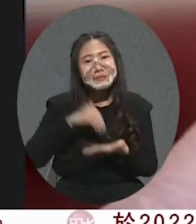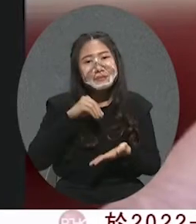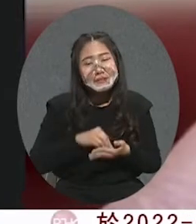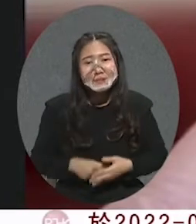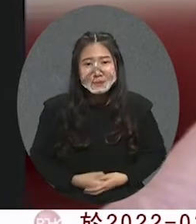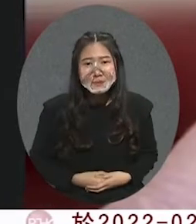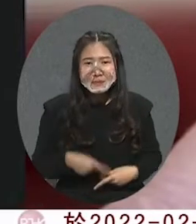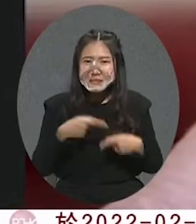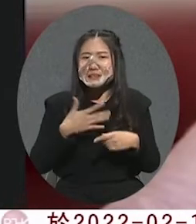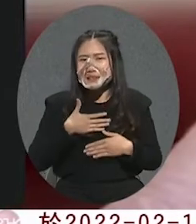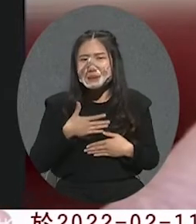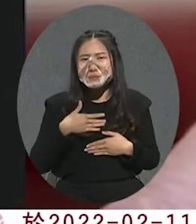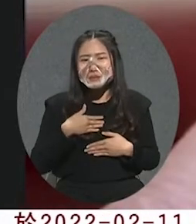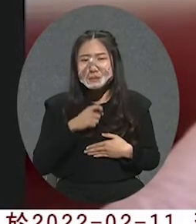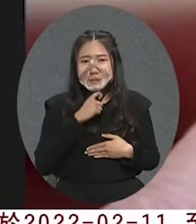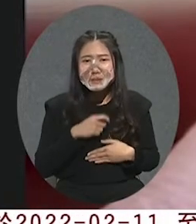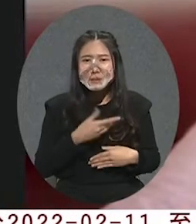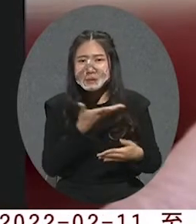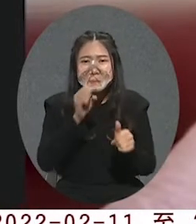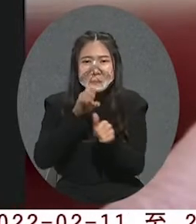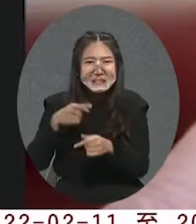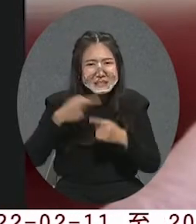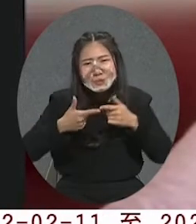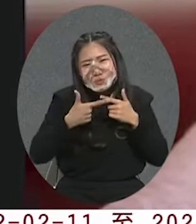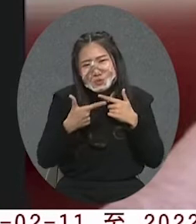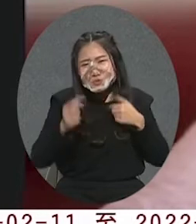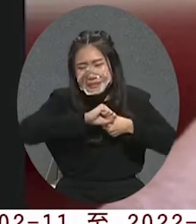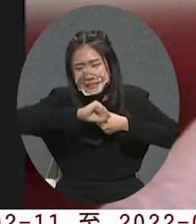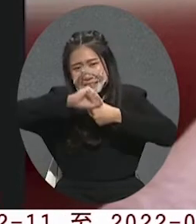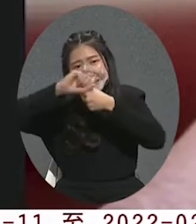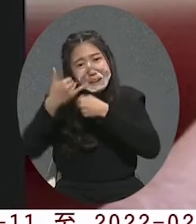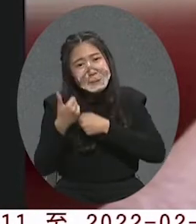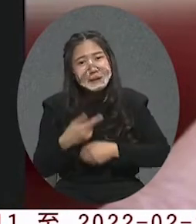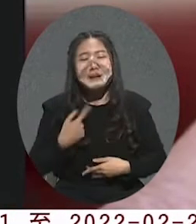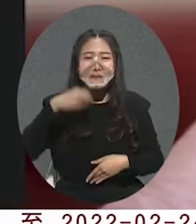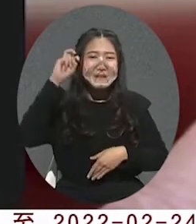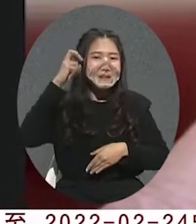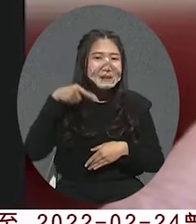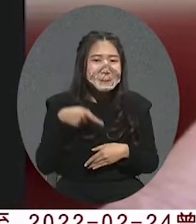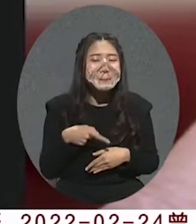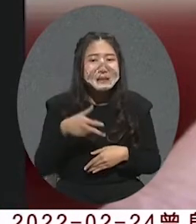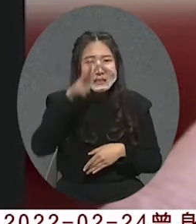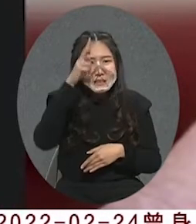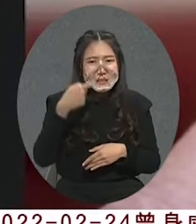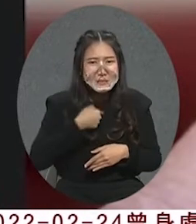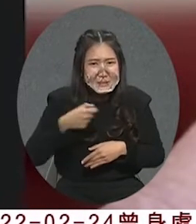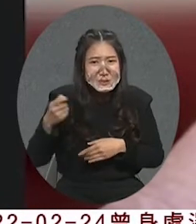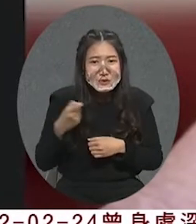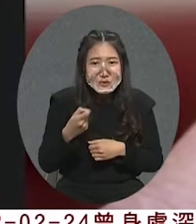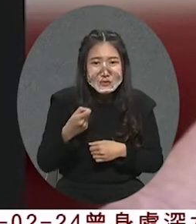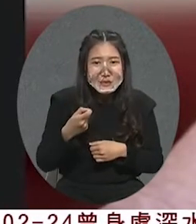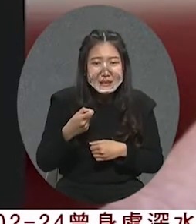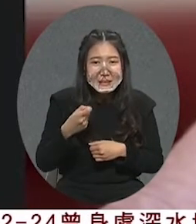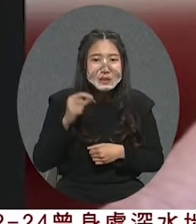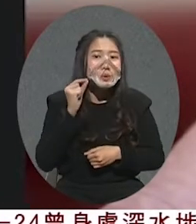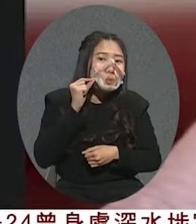個咧都係有啲擔心，但係大家就會問啦，係咪無止境咁樣去加落去咧？咁我又會諗緊咧，就係政府應該要盡快咧，即係一個流